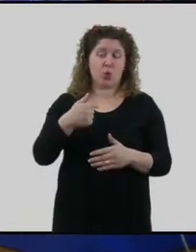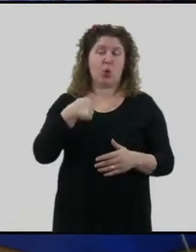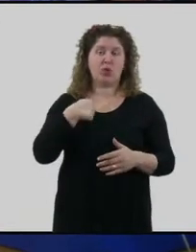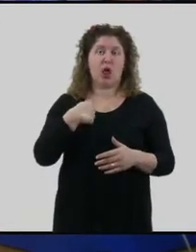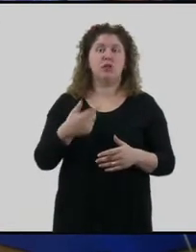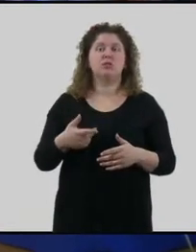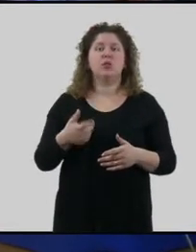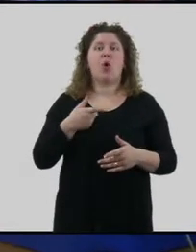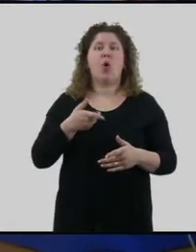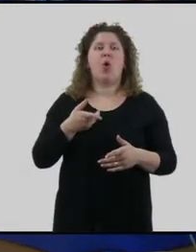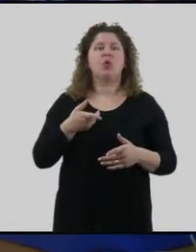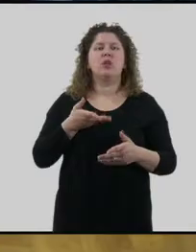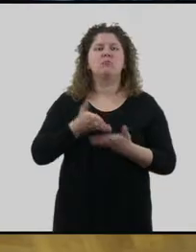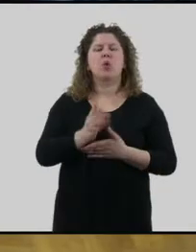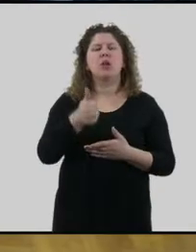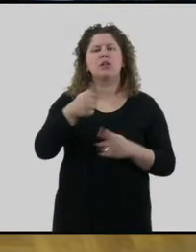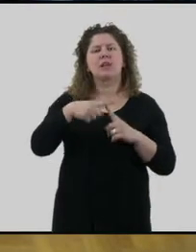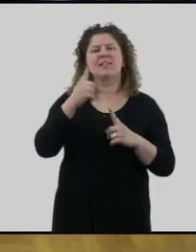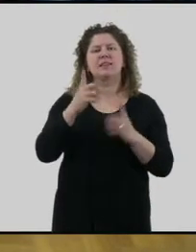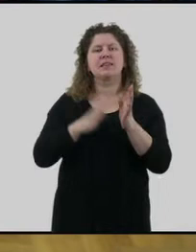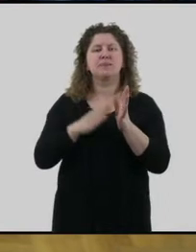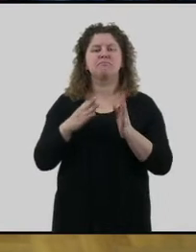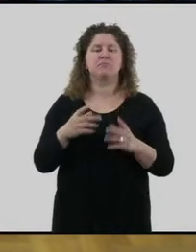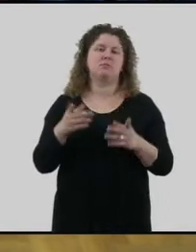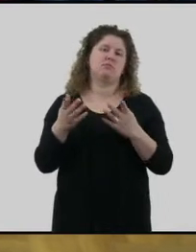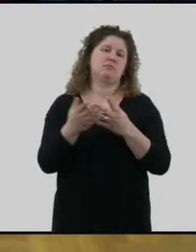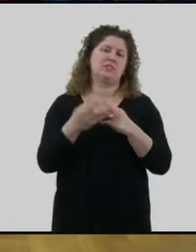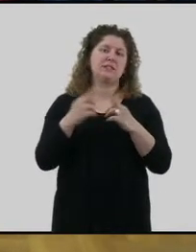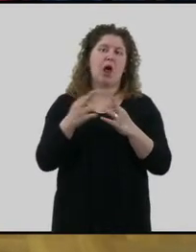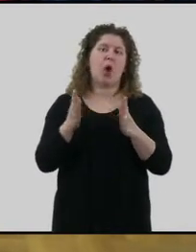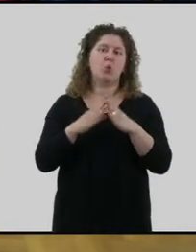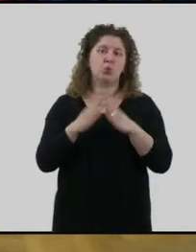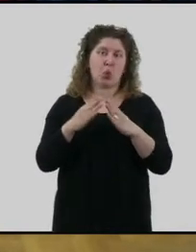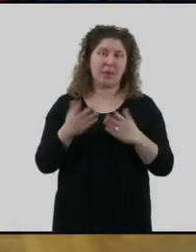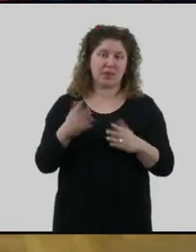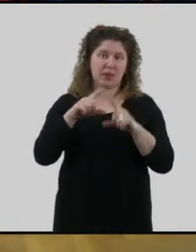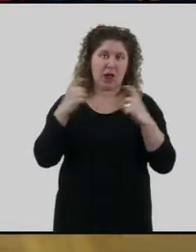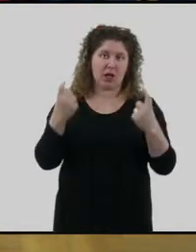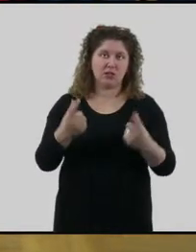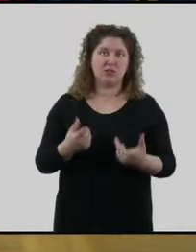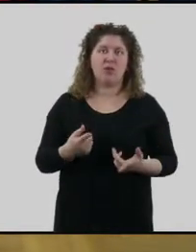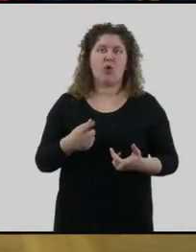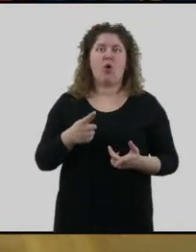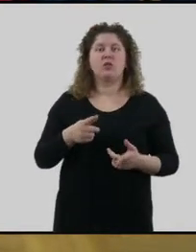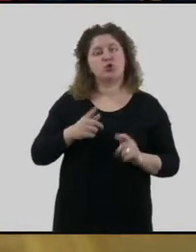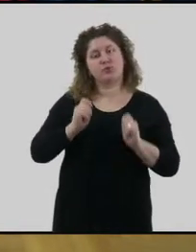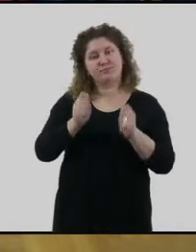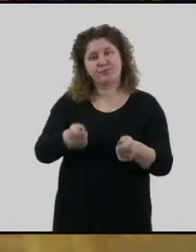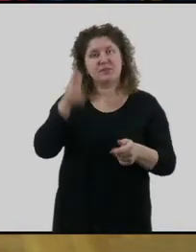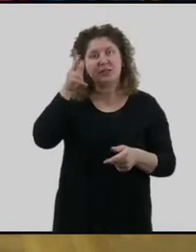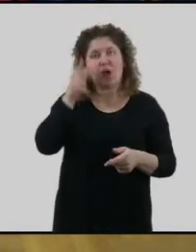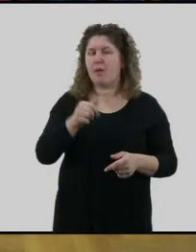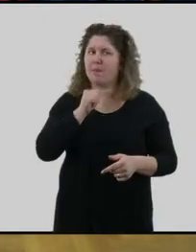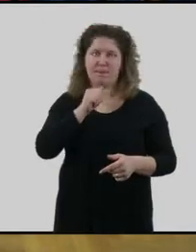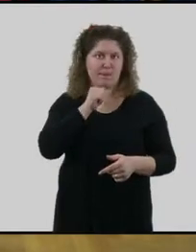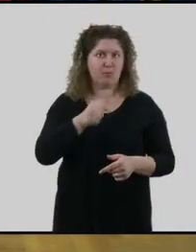U slučaju da dođe kod nas, prolazi jedan tim za udomiteljstvo, podnosi svoj zahtjev, znači ne možete postati udomitelj